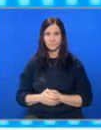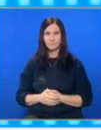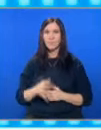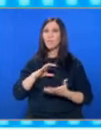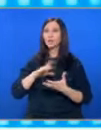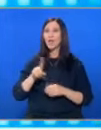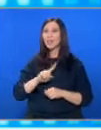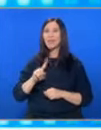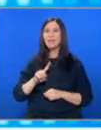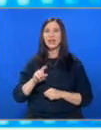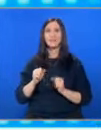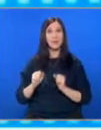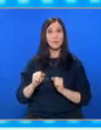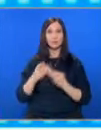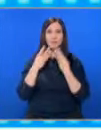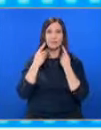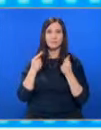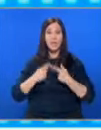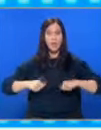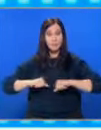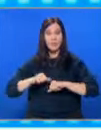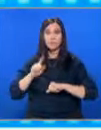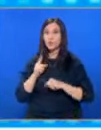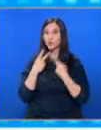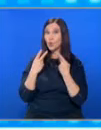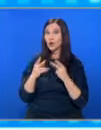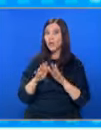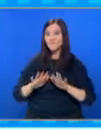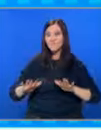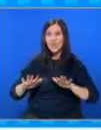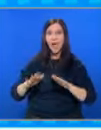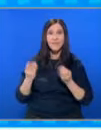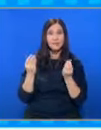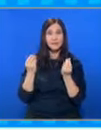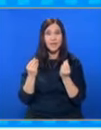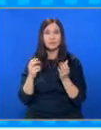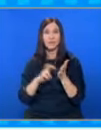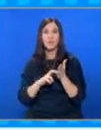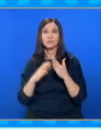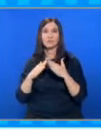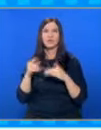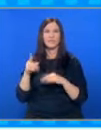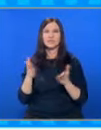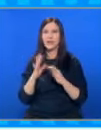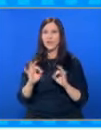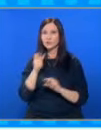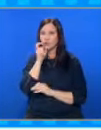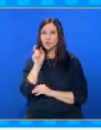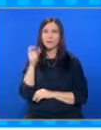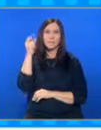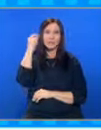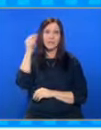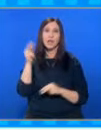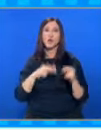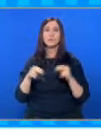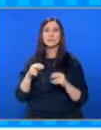А политическата нестабилност и липсата на кабинет може да окаже влияние и върху цената на тока за бита. Това стана ясно от думите на